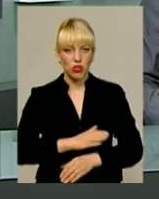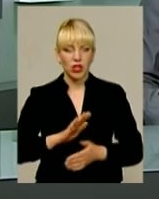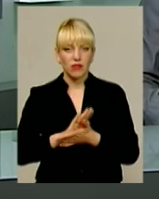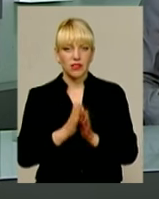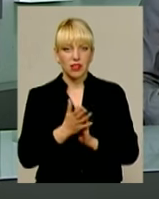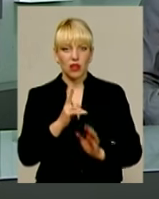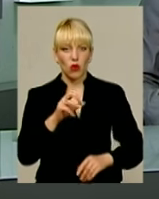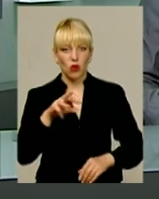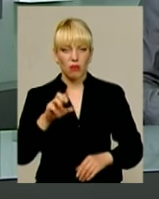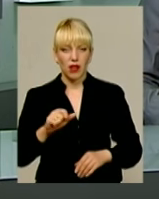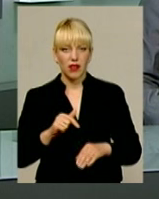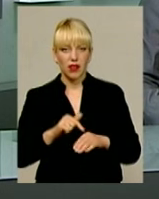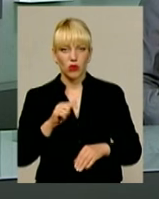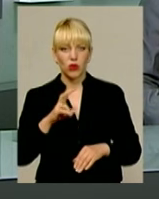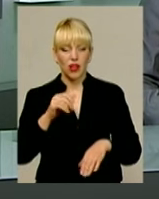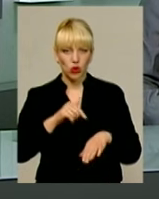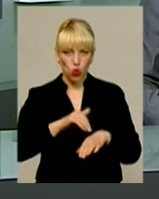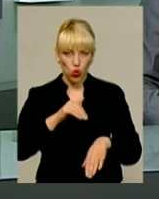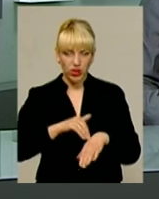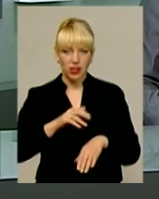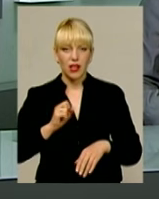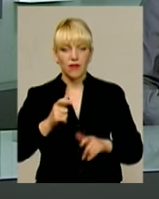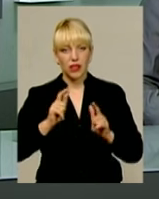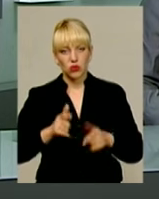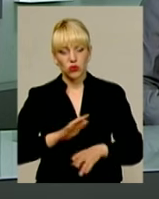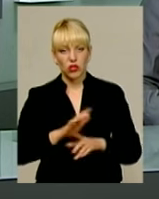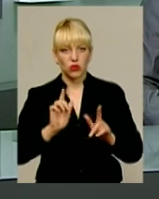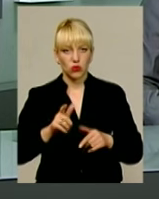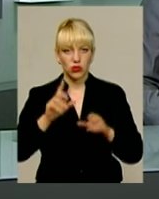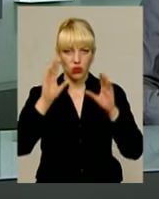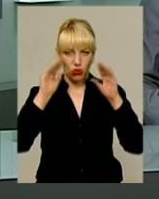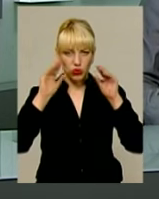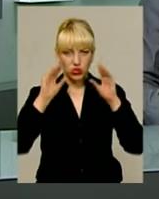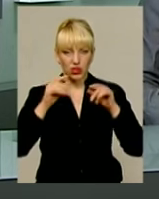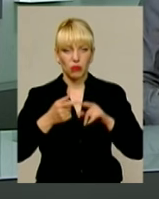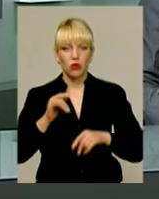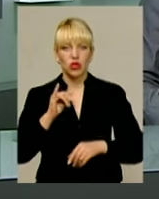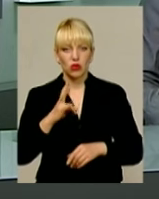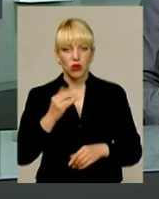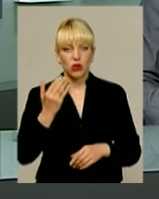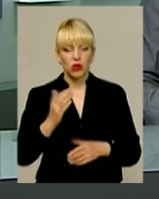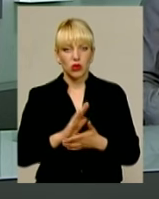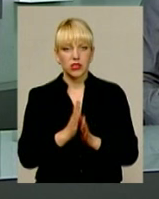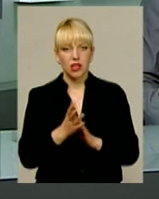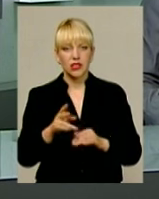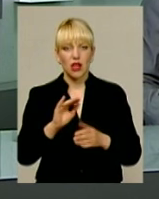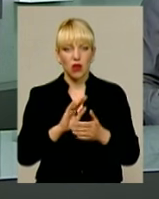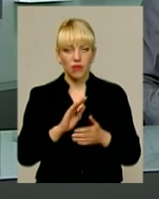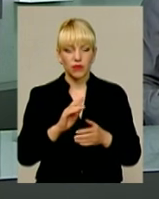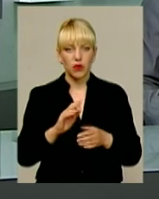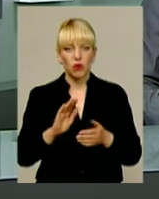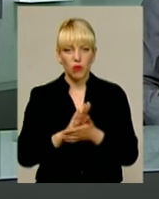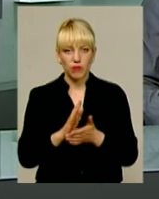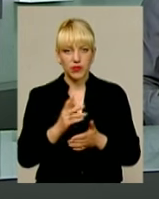Проте реагує на дотики, на знак згоди або незгоди заплющує очі. Утім, його стан за умови правильного лікування